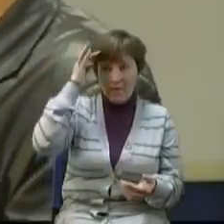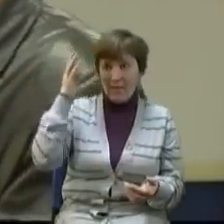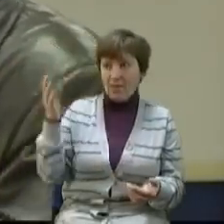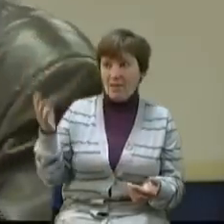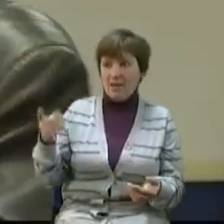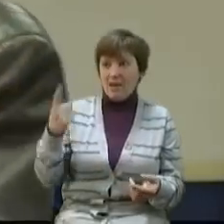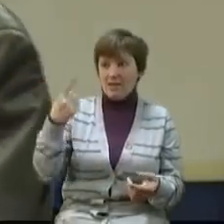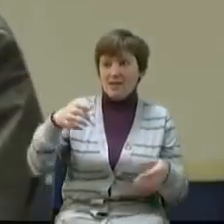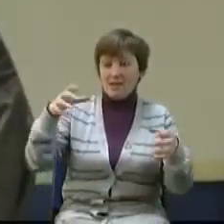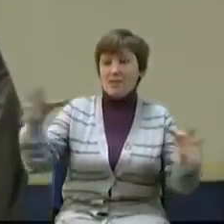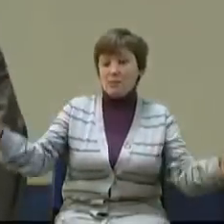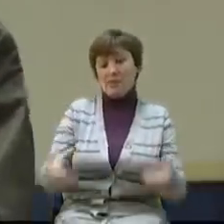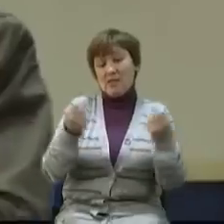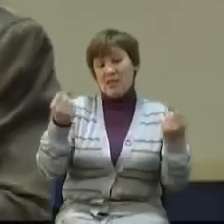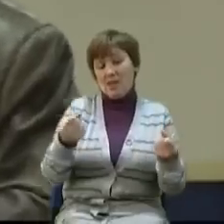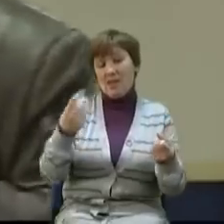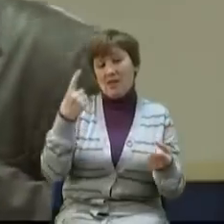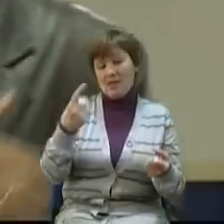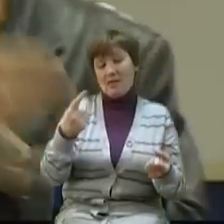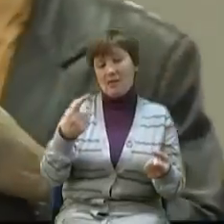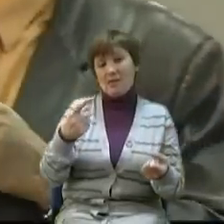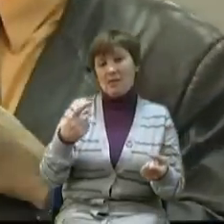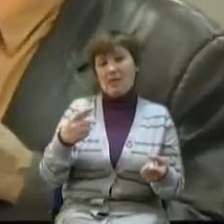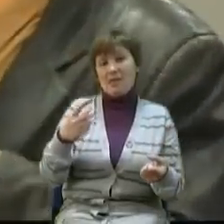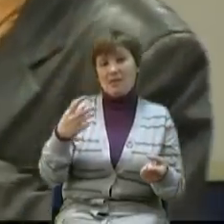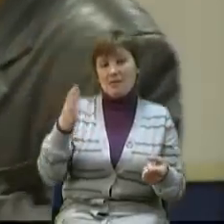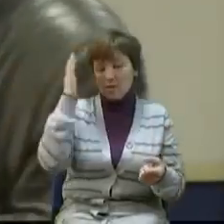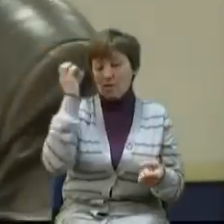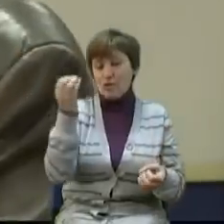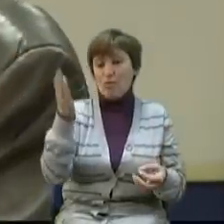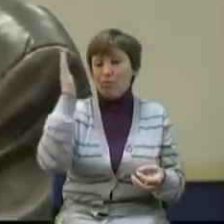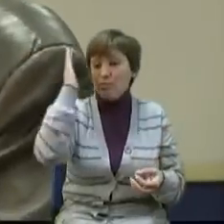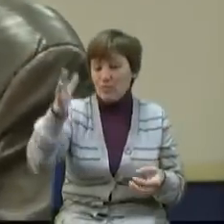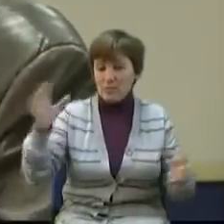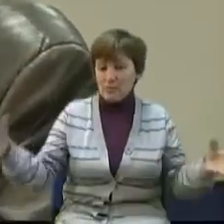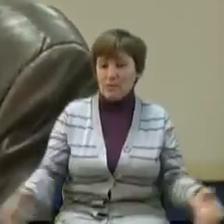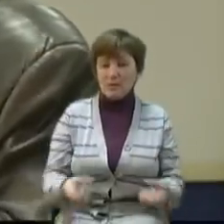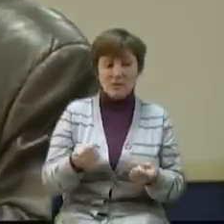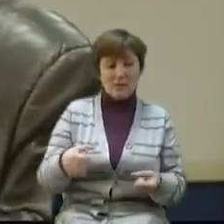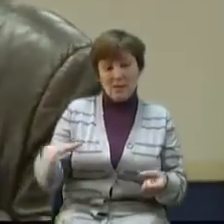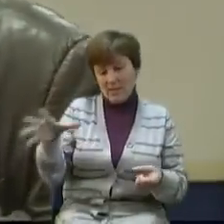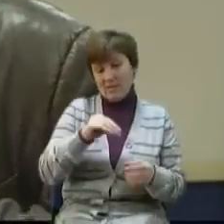третьи еще только будут спасены. И вот так оно и во всем мире так.